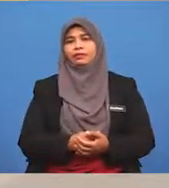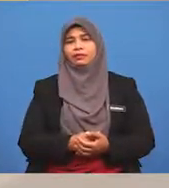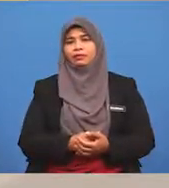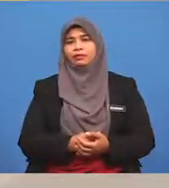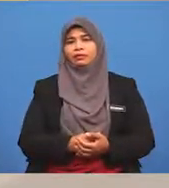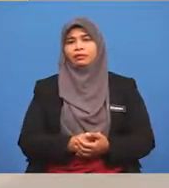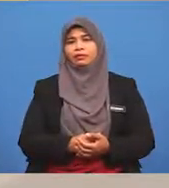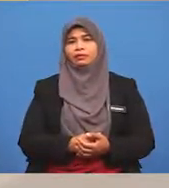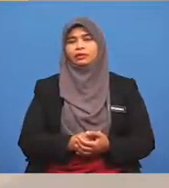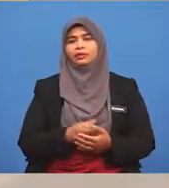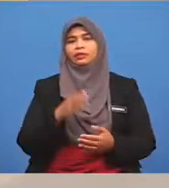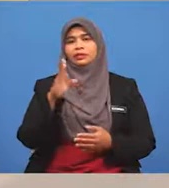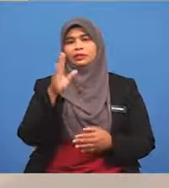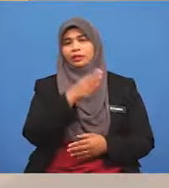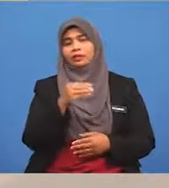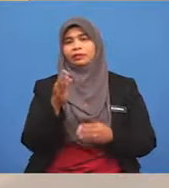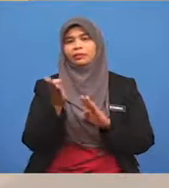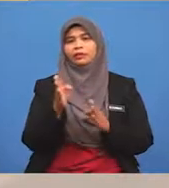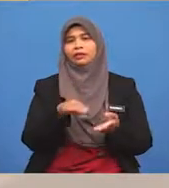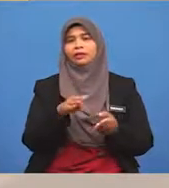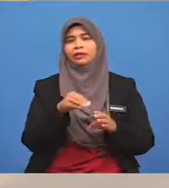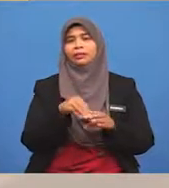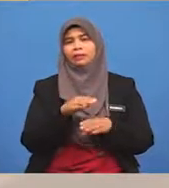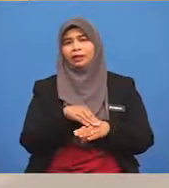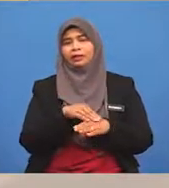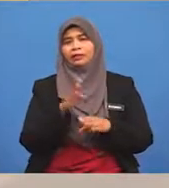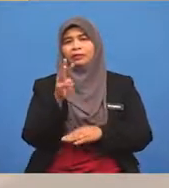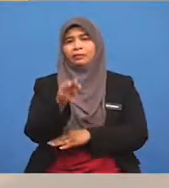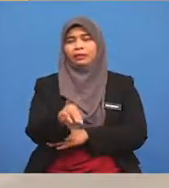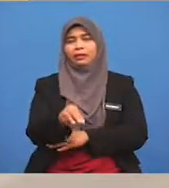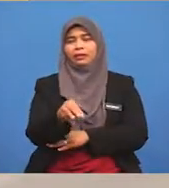Uzbekistan, dan wafat pada malam Aidilfitri pada